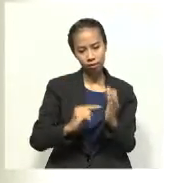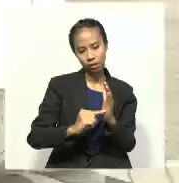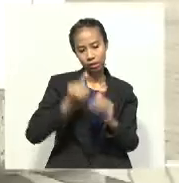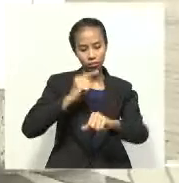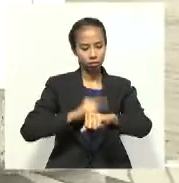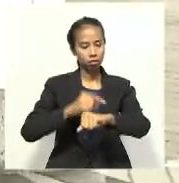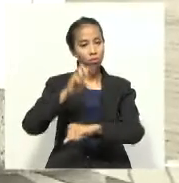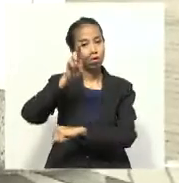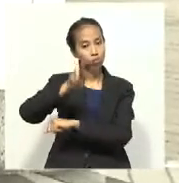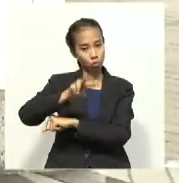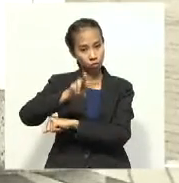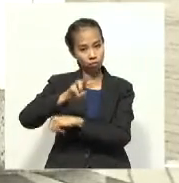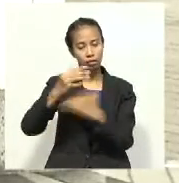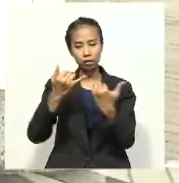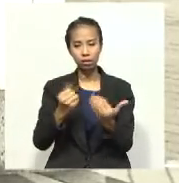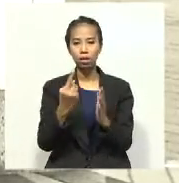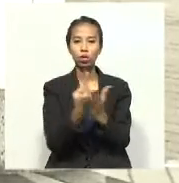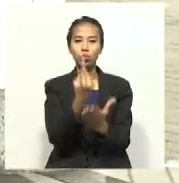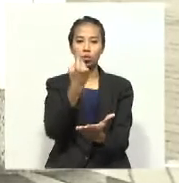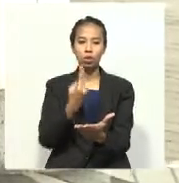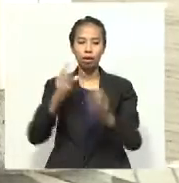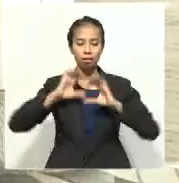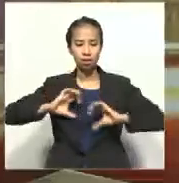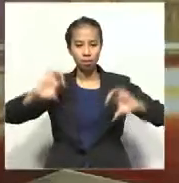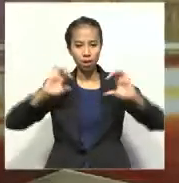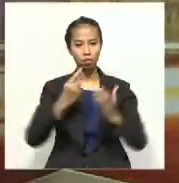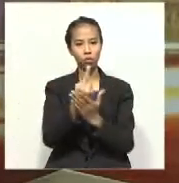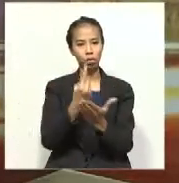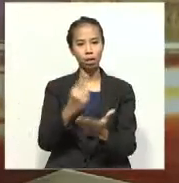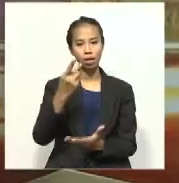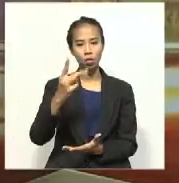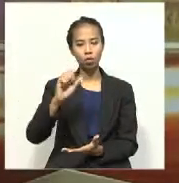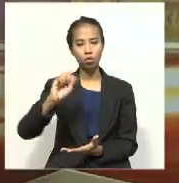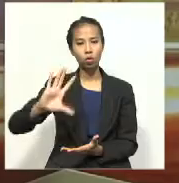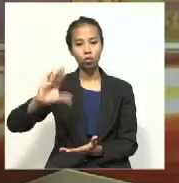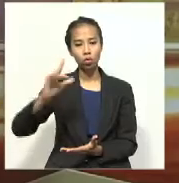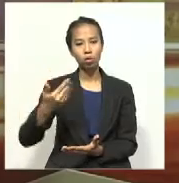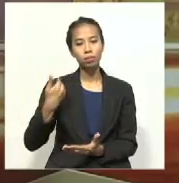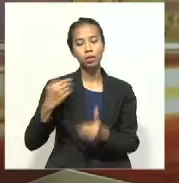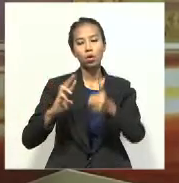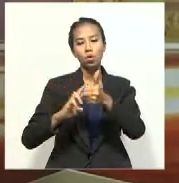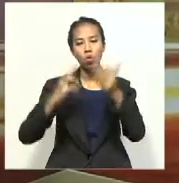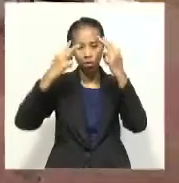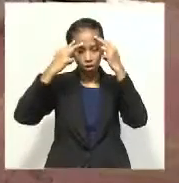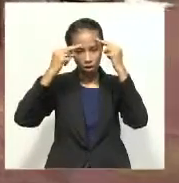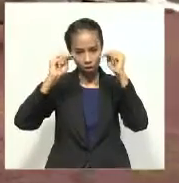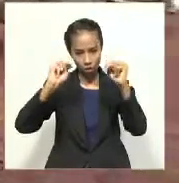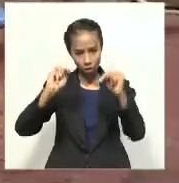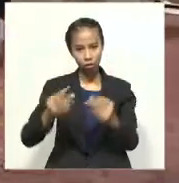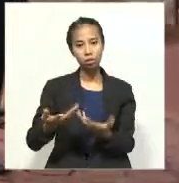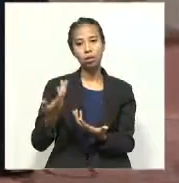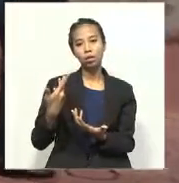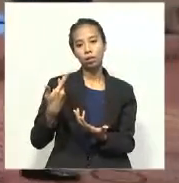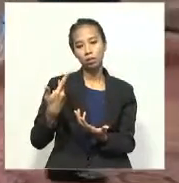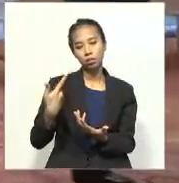ในเวลา14นาฬิกาโดยมีตัวแทนรัฐบาลและคสช.ประกอบด้วยพลเอกประวิตรวงษ์สุวรรณรองนายกรัฐมนตรีและรัฐมนต